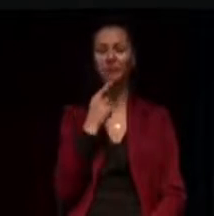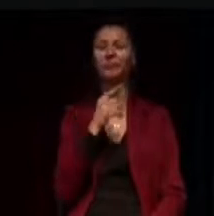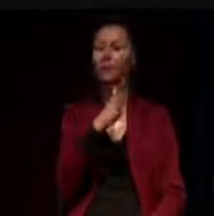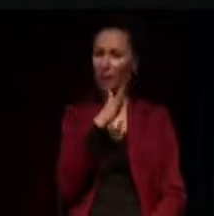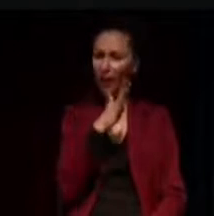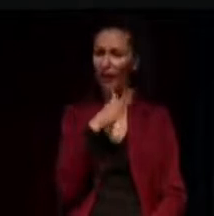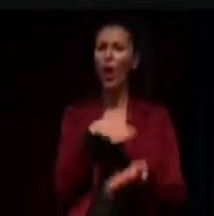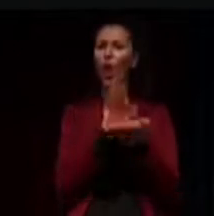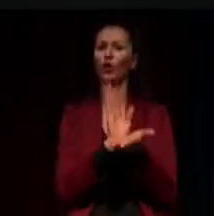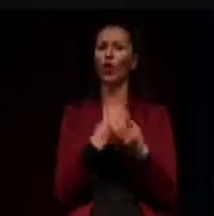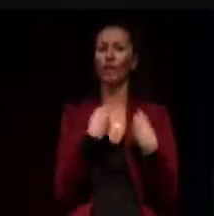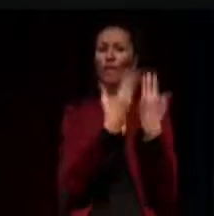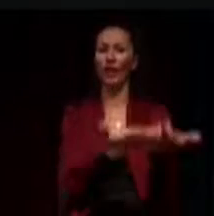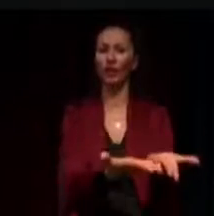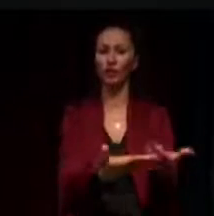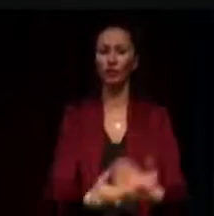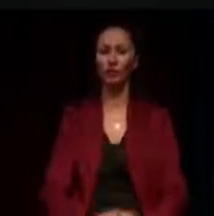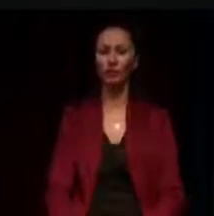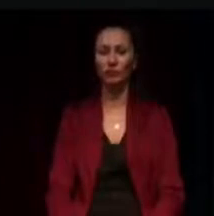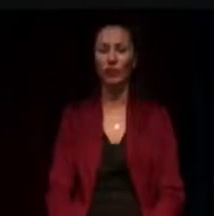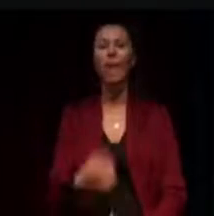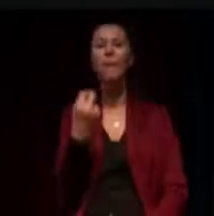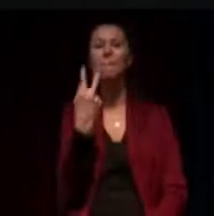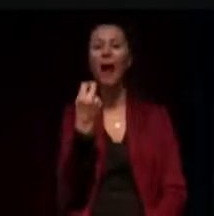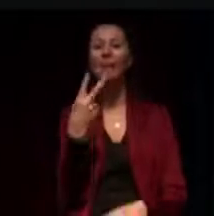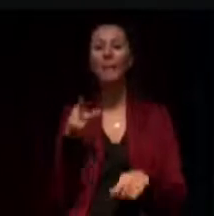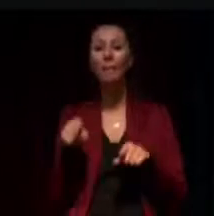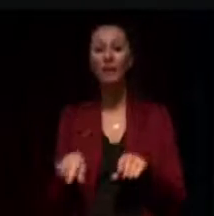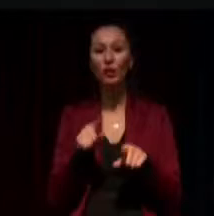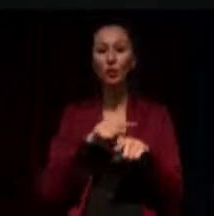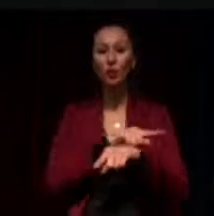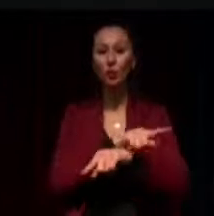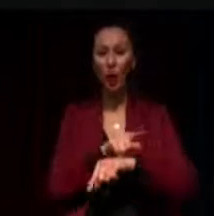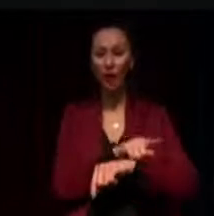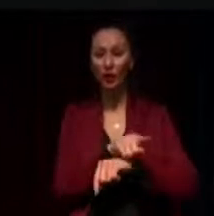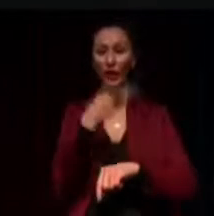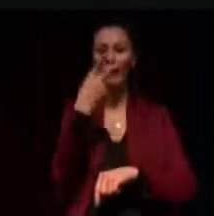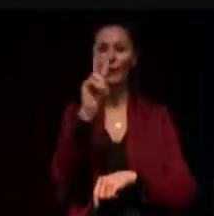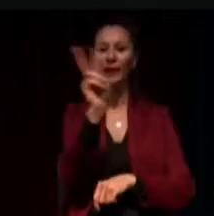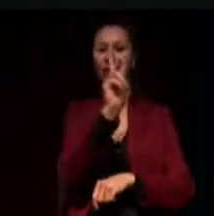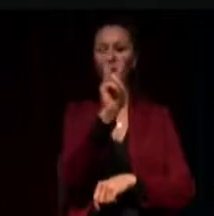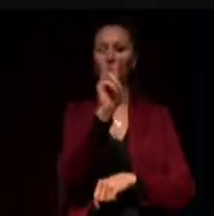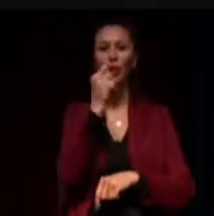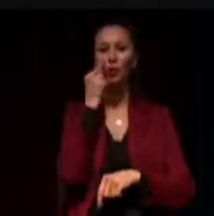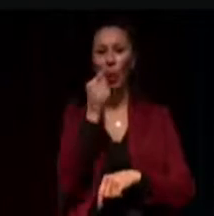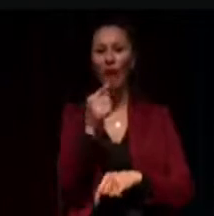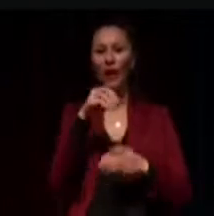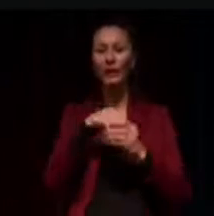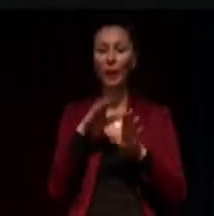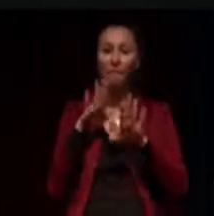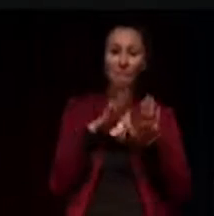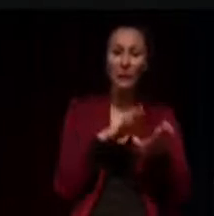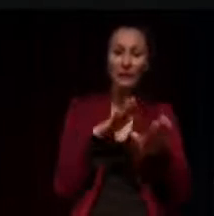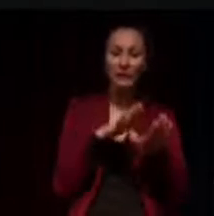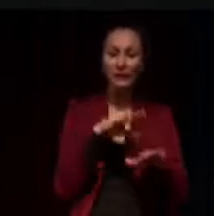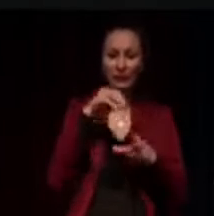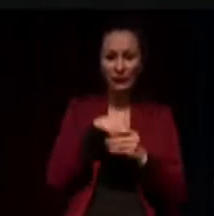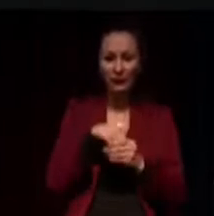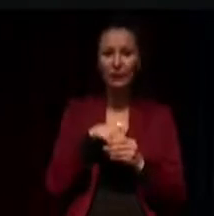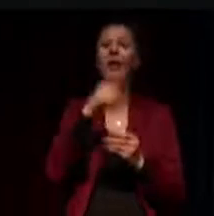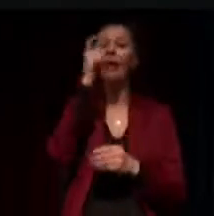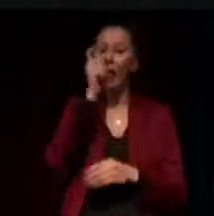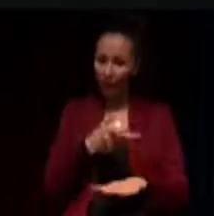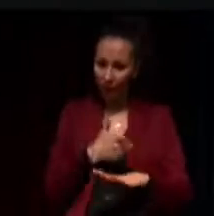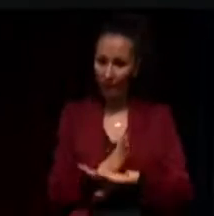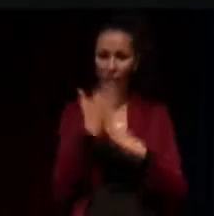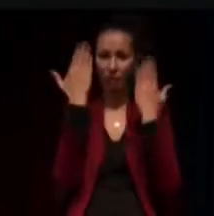de ödül vereceğiz. Pandemi sürecinin 2020 üzerindeki baskısını